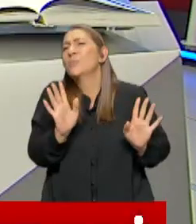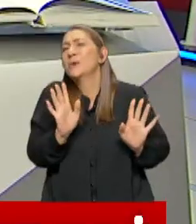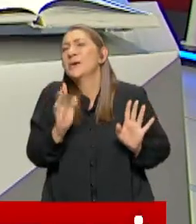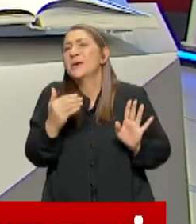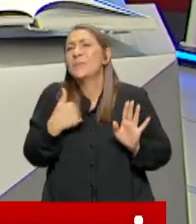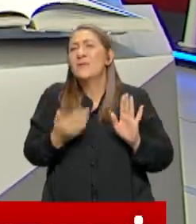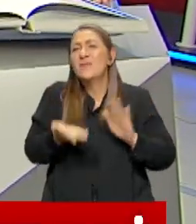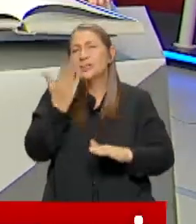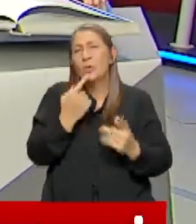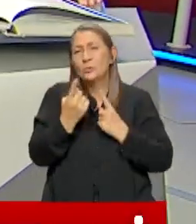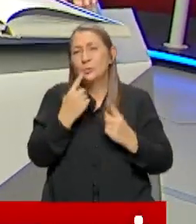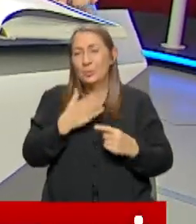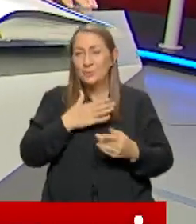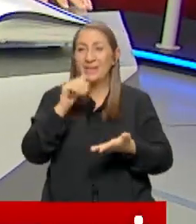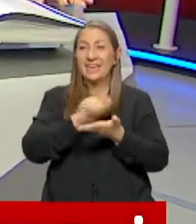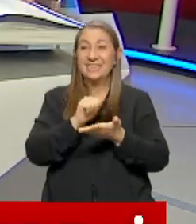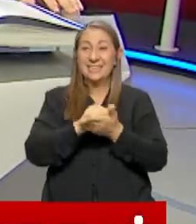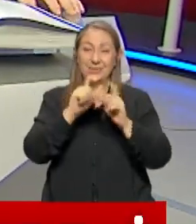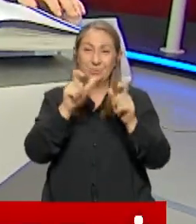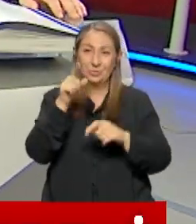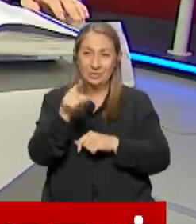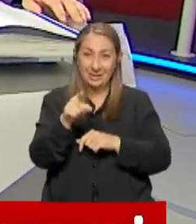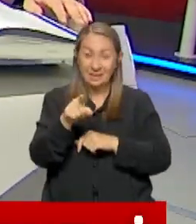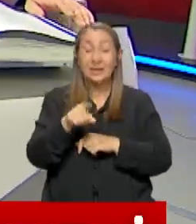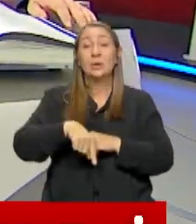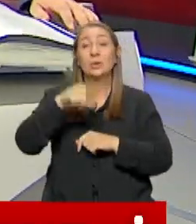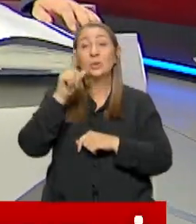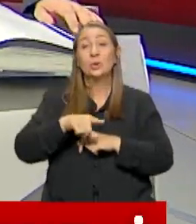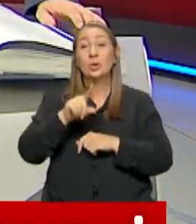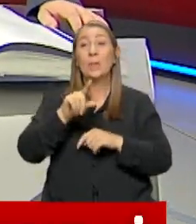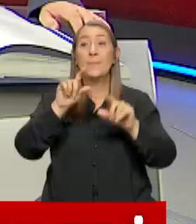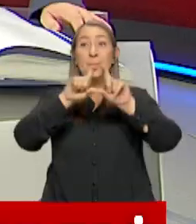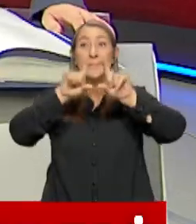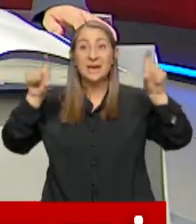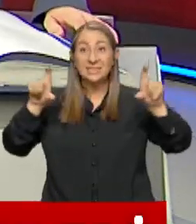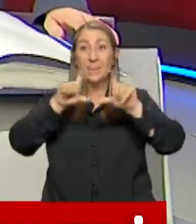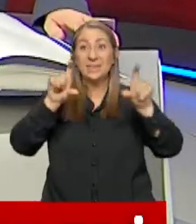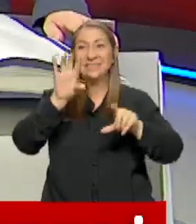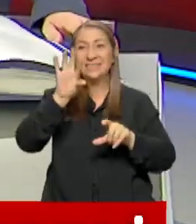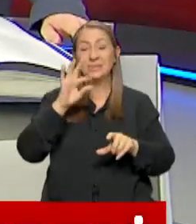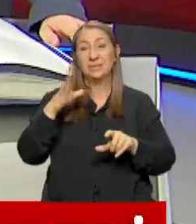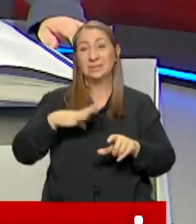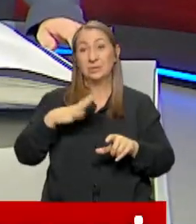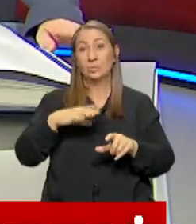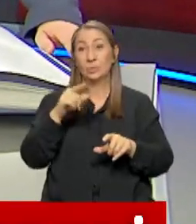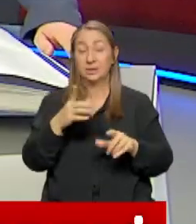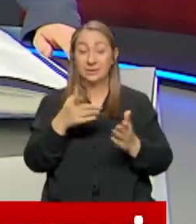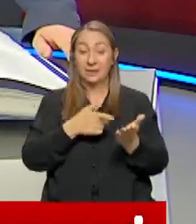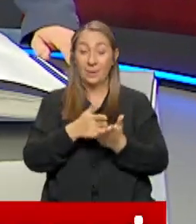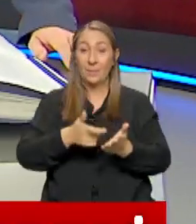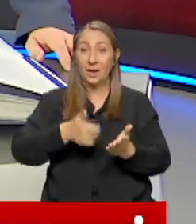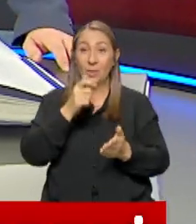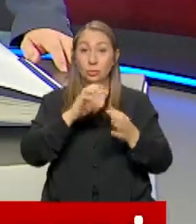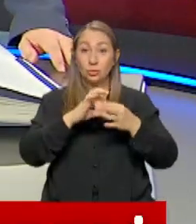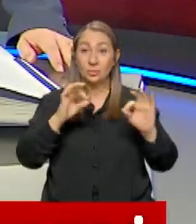fazla konuşuyor gazetelerimiz gazetelerimiz Bunlar günün manşetini manşetlerini seçmeni isteyeceğim Bu arada tabii ki tarım bakanı